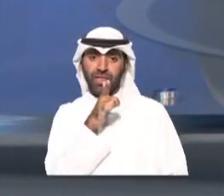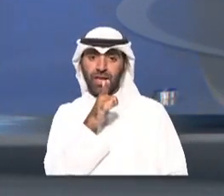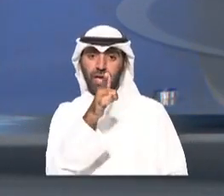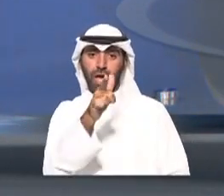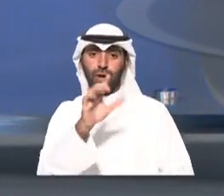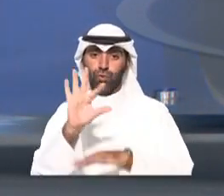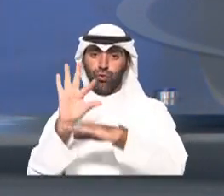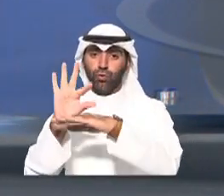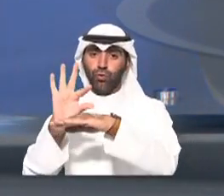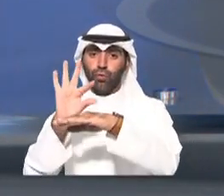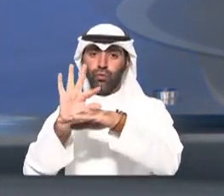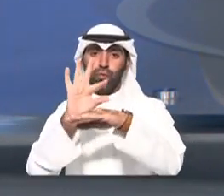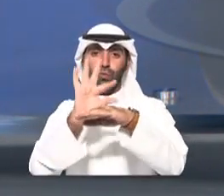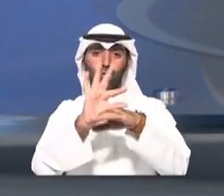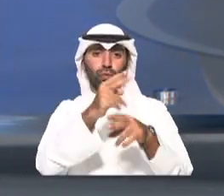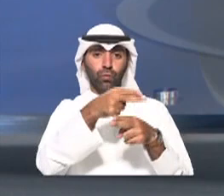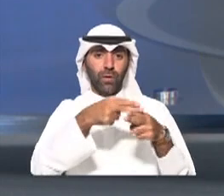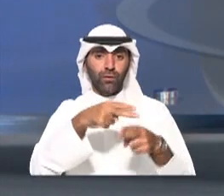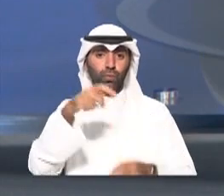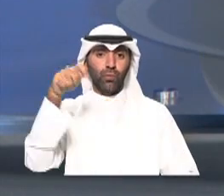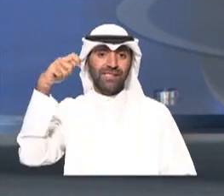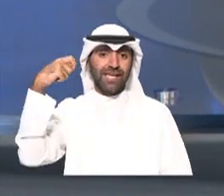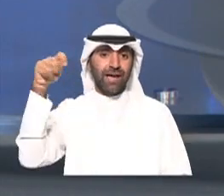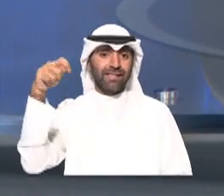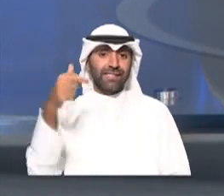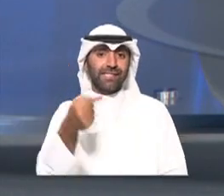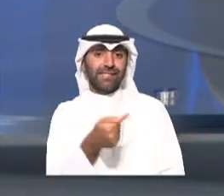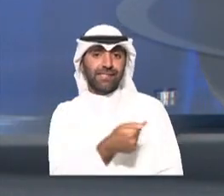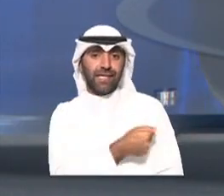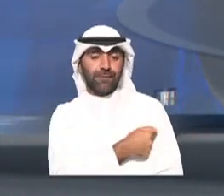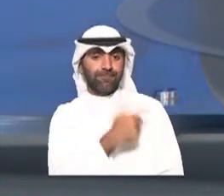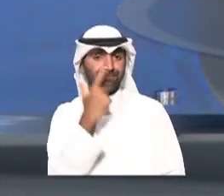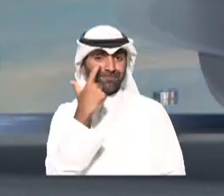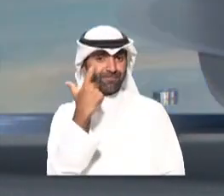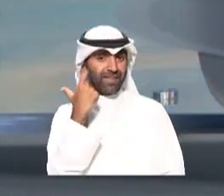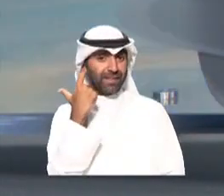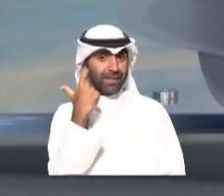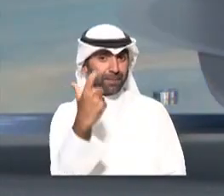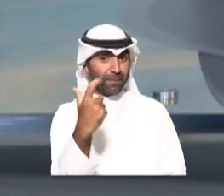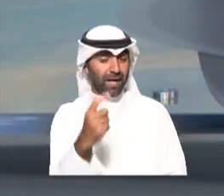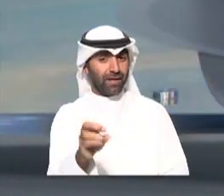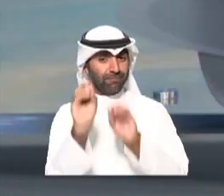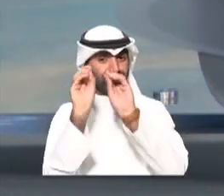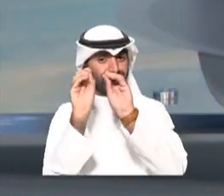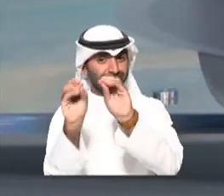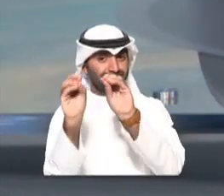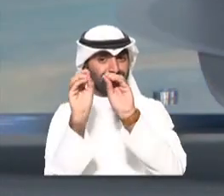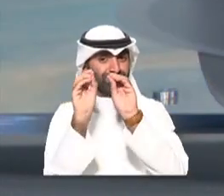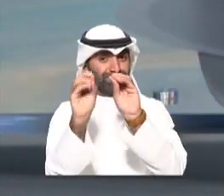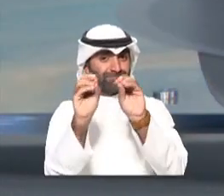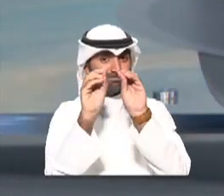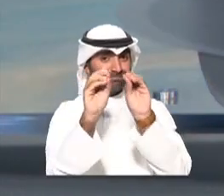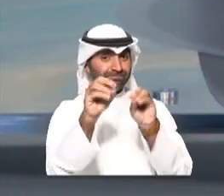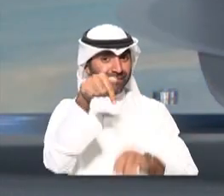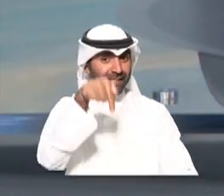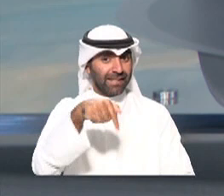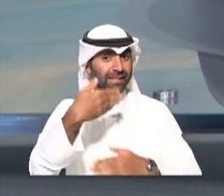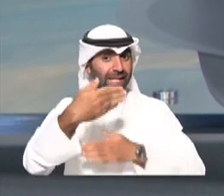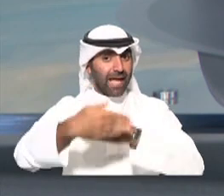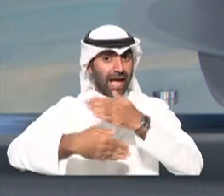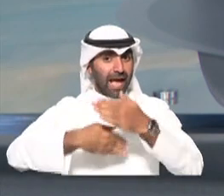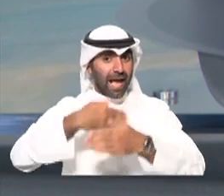خلال فترة عيد الأضحى المبارك لدورها في زيادة معدلات الإصابة بفيروس كوفيد-19 ودخول المرضى